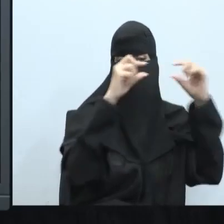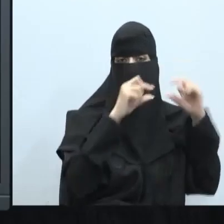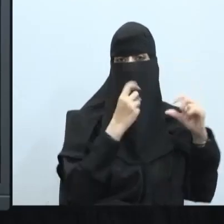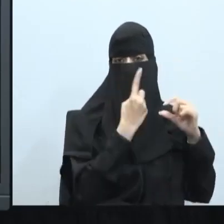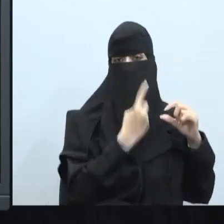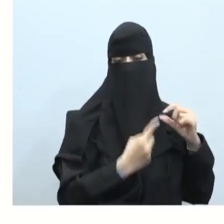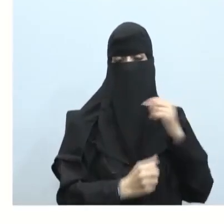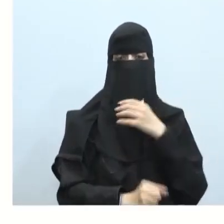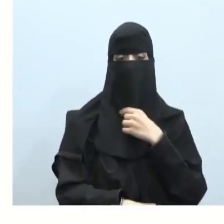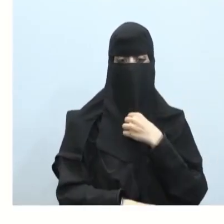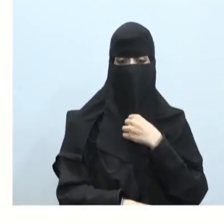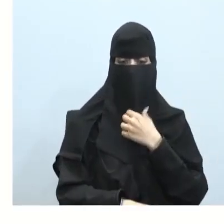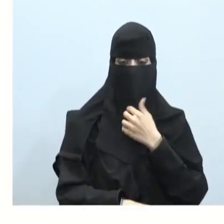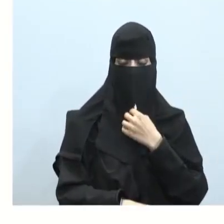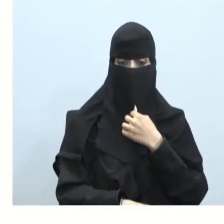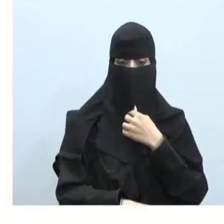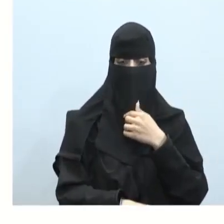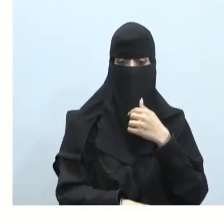في عمليه متتاليه